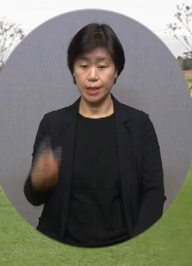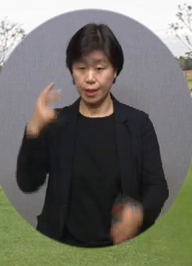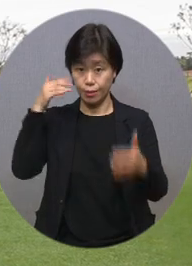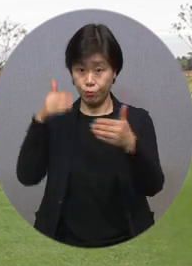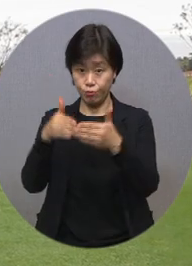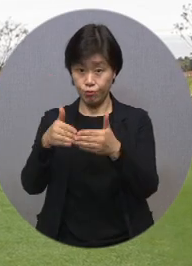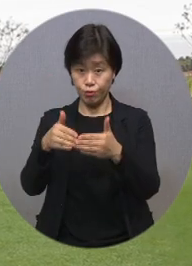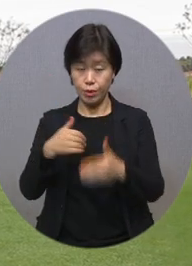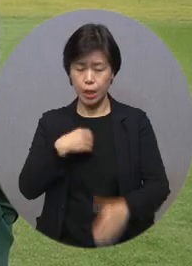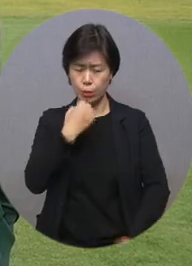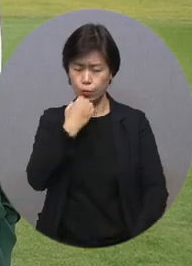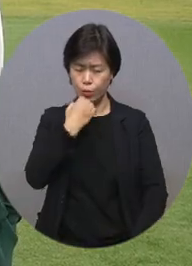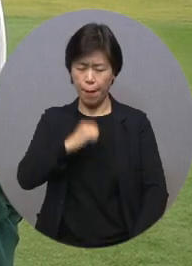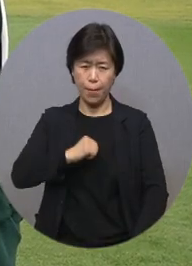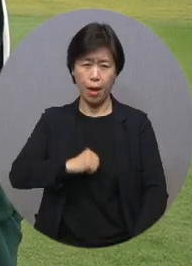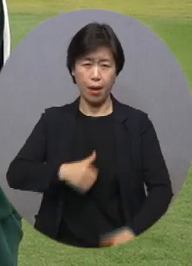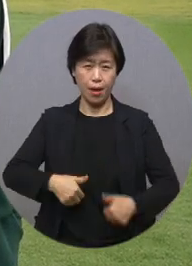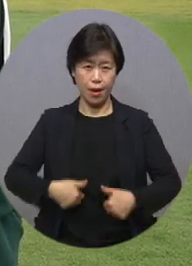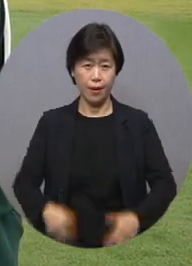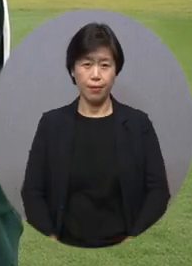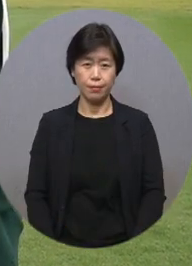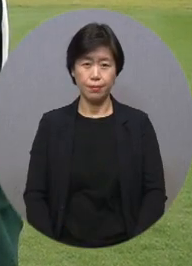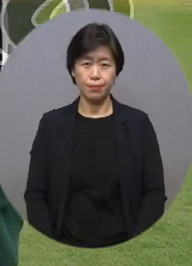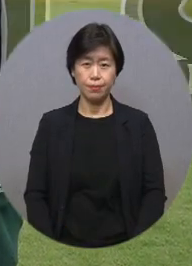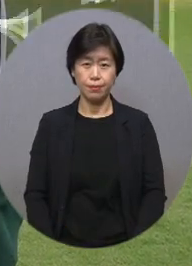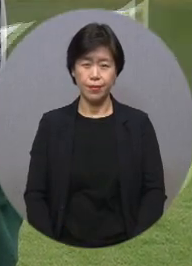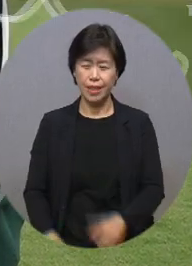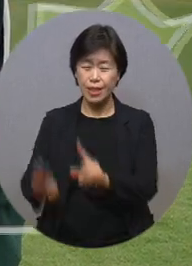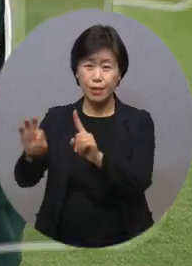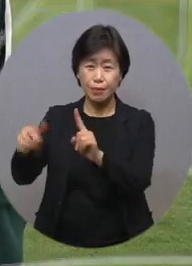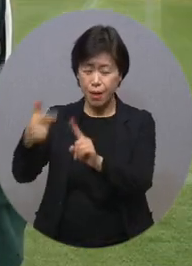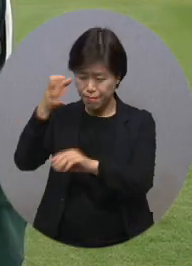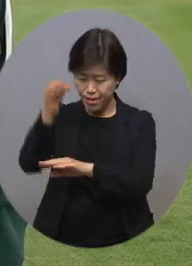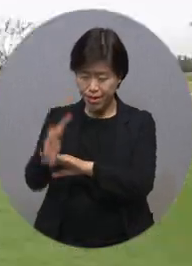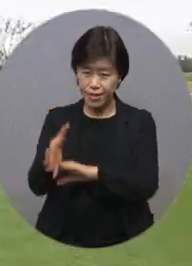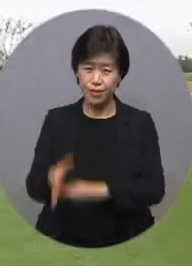어, 나 큰일 났네, 웃으면. 아, 01번! 미안해요.